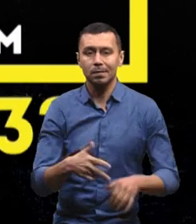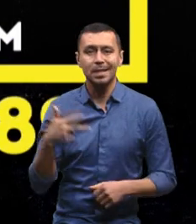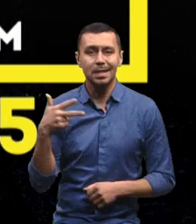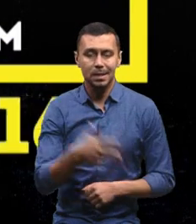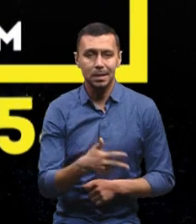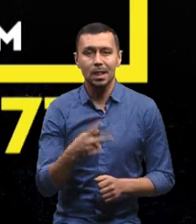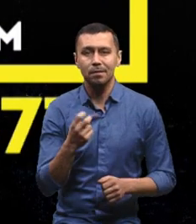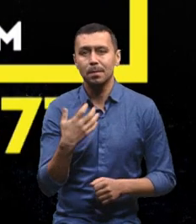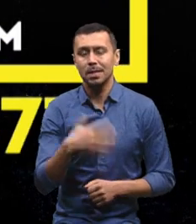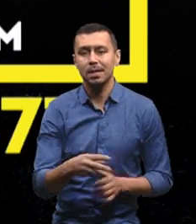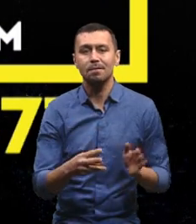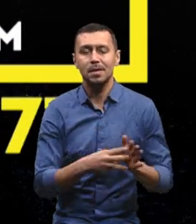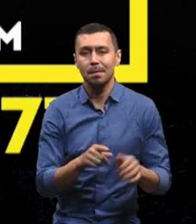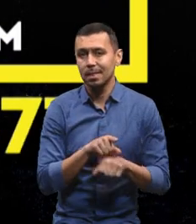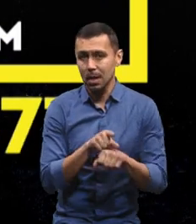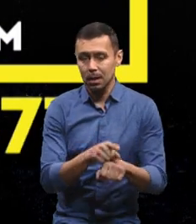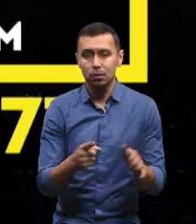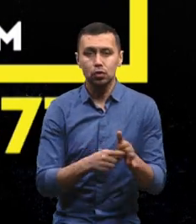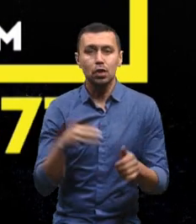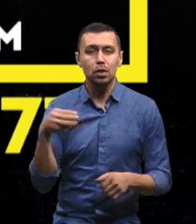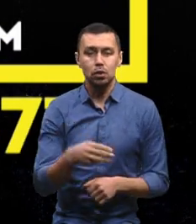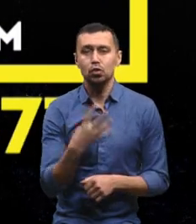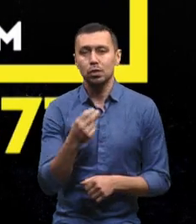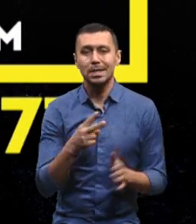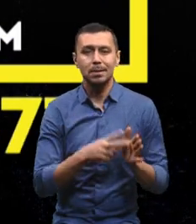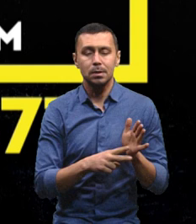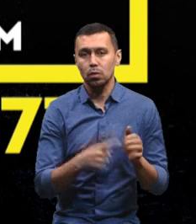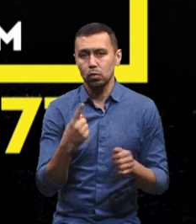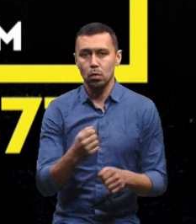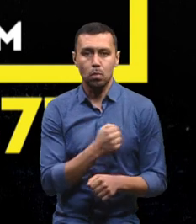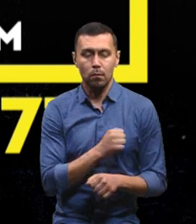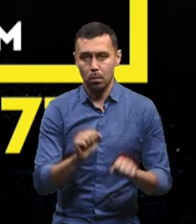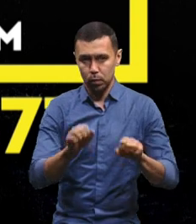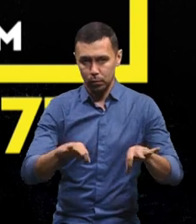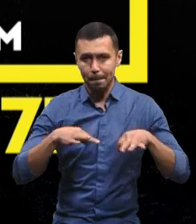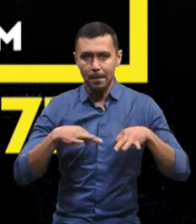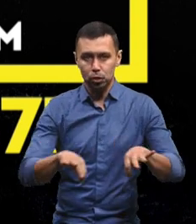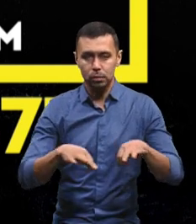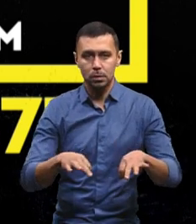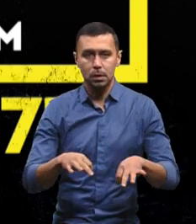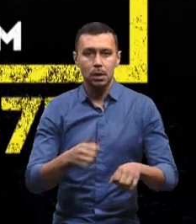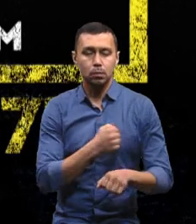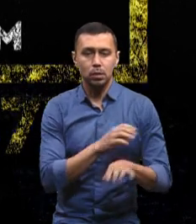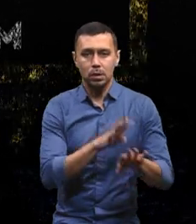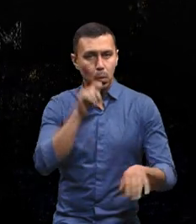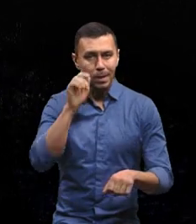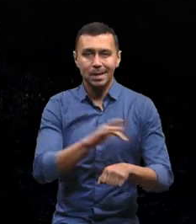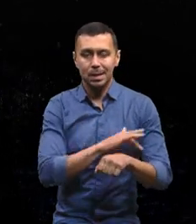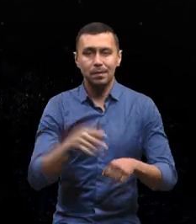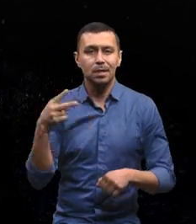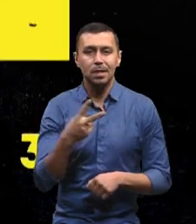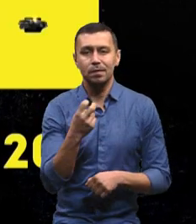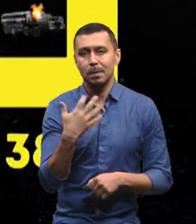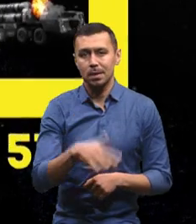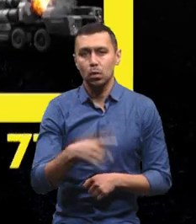3 258 танків та 6471 бойову броньовану машину збройні сили України знищили